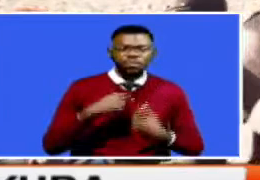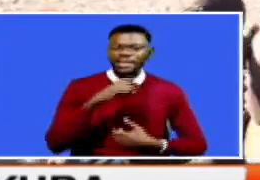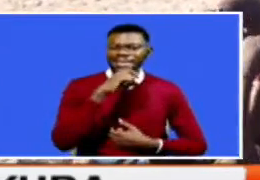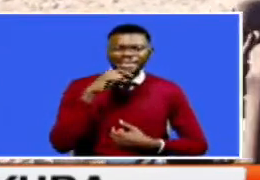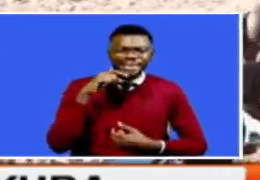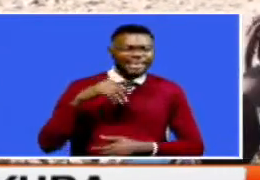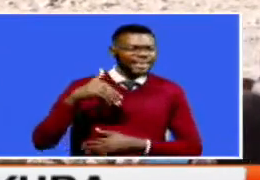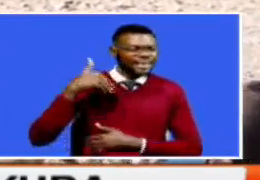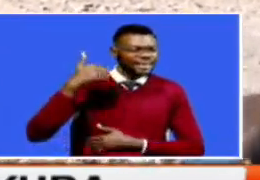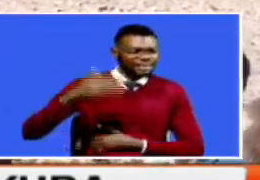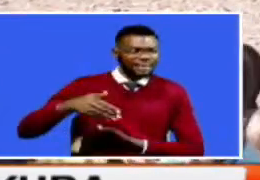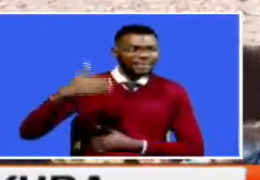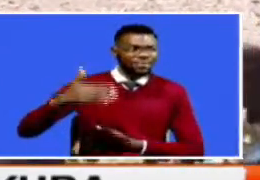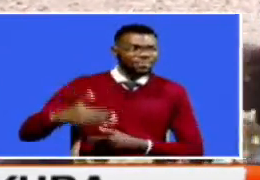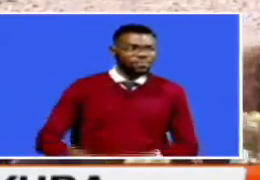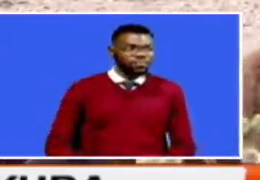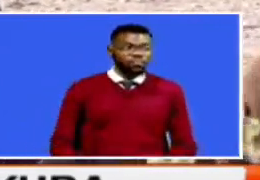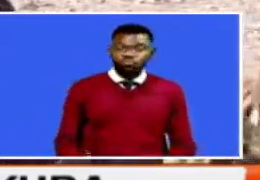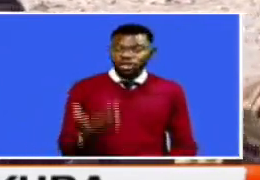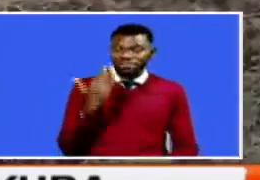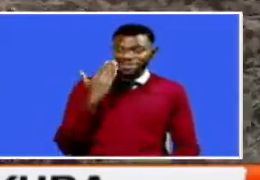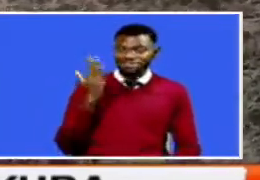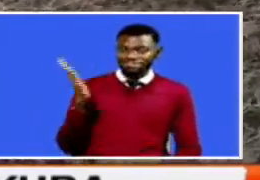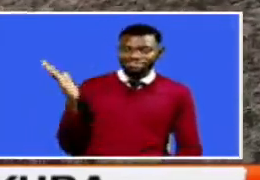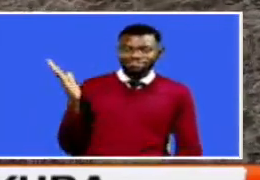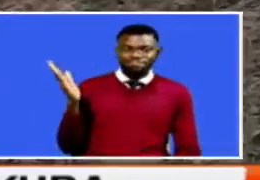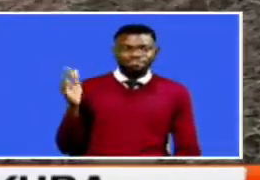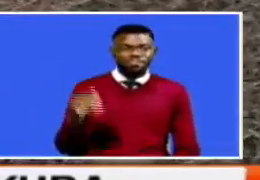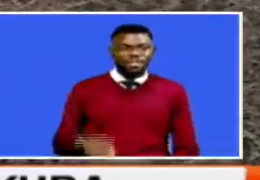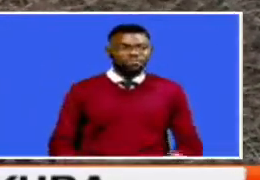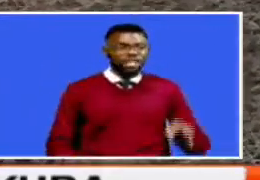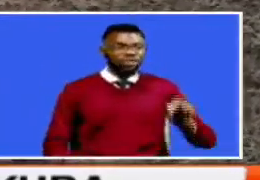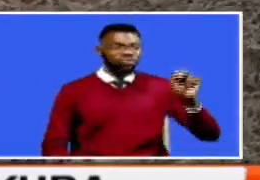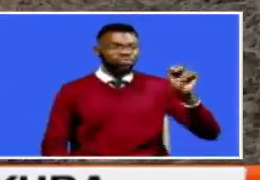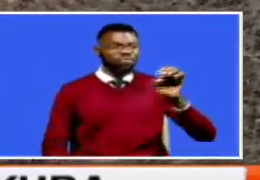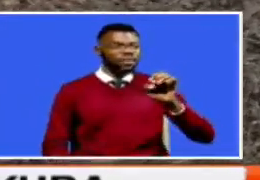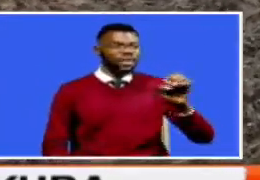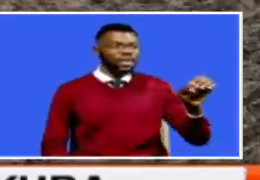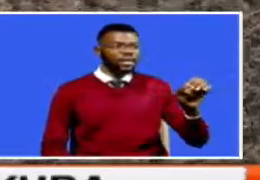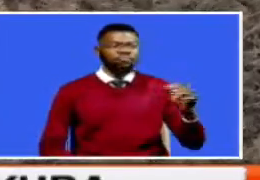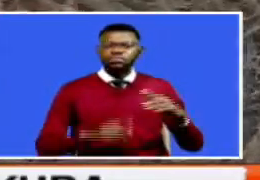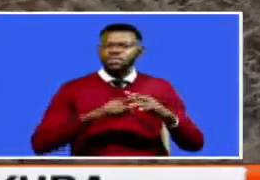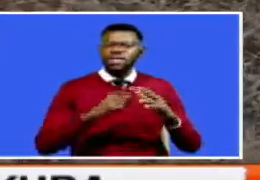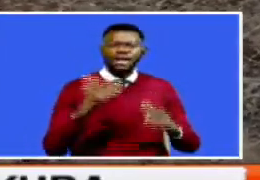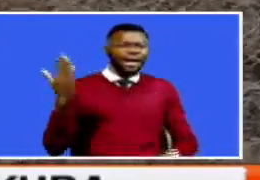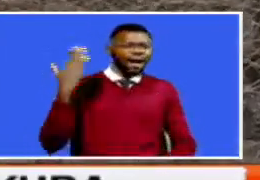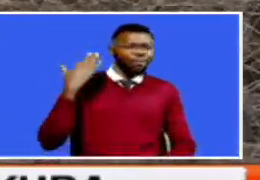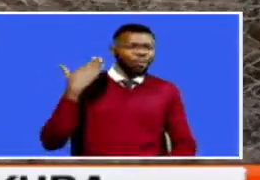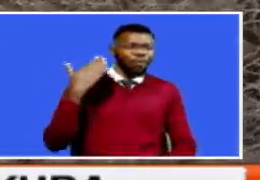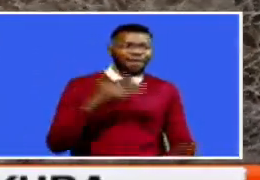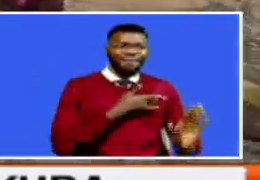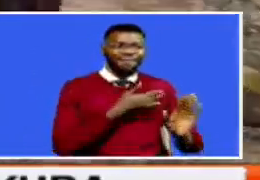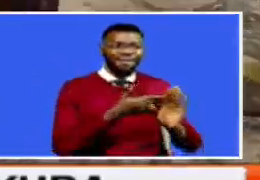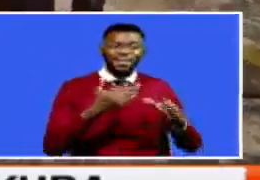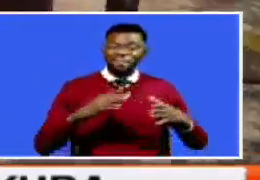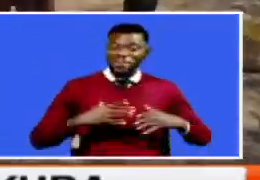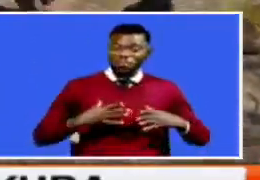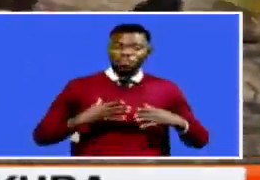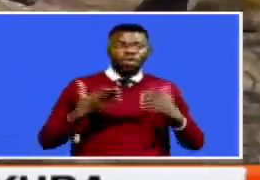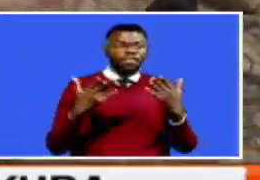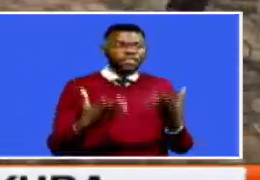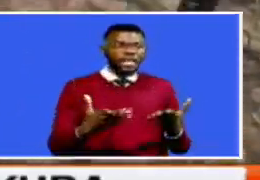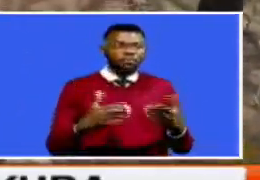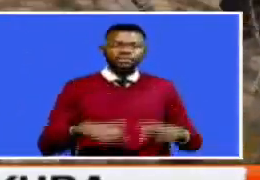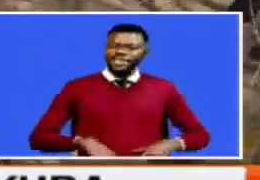mara. Hii ndiyo taswira hasa ya eneo la kaskazini mashariki tangu jadi. Wakazi kwenye maeneo haya